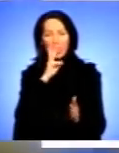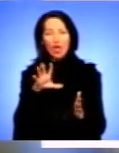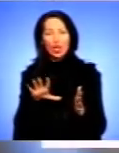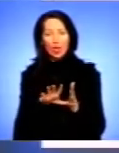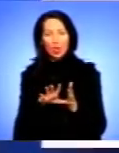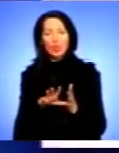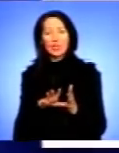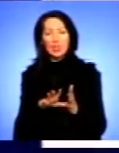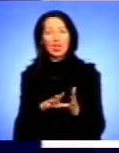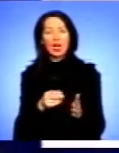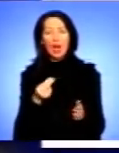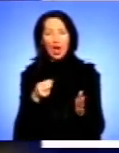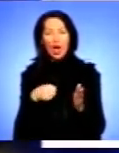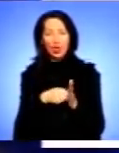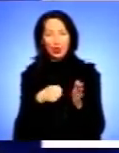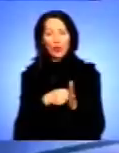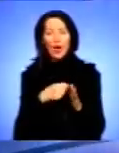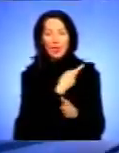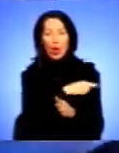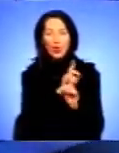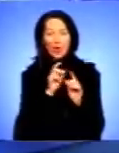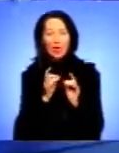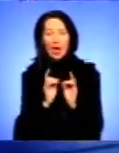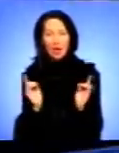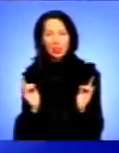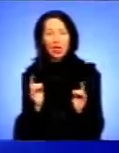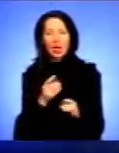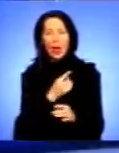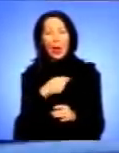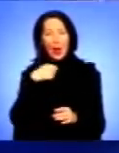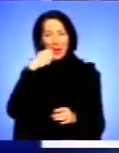енергоносії, харчування у лікарнях, медикаменти.